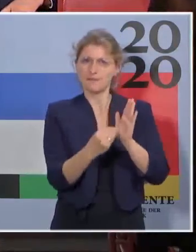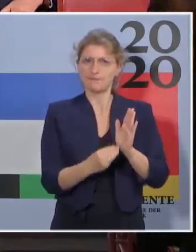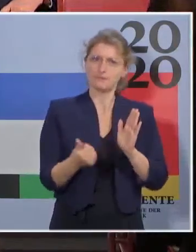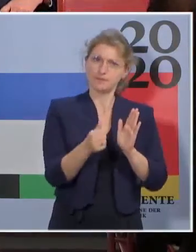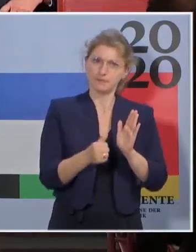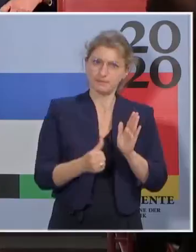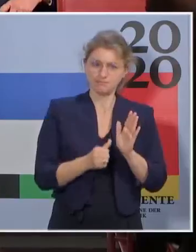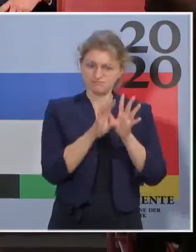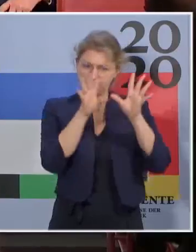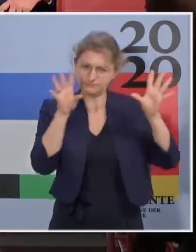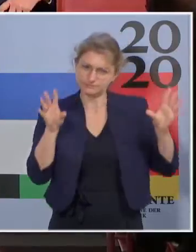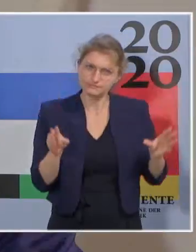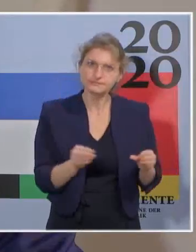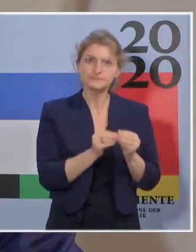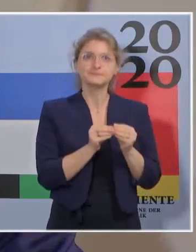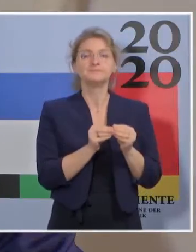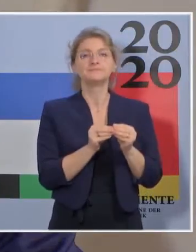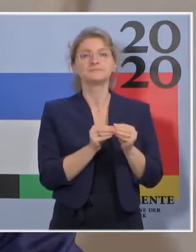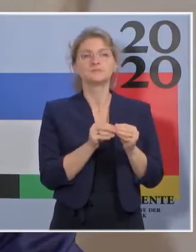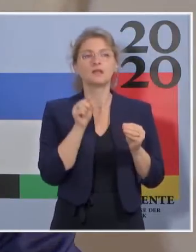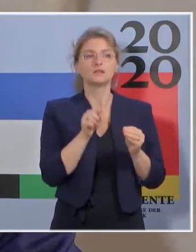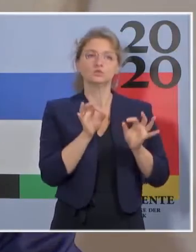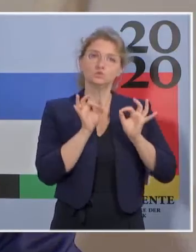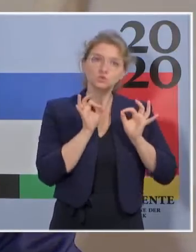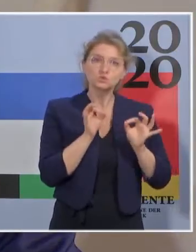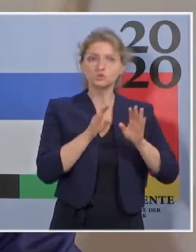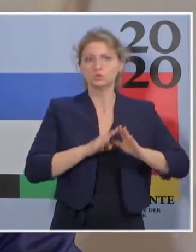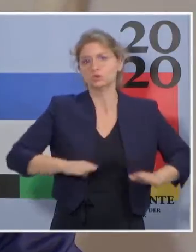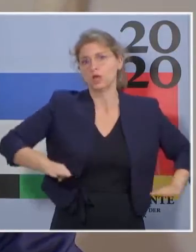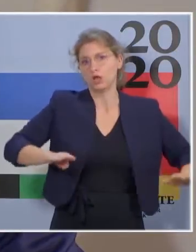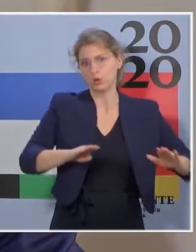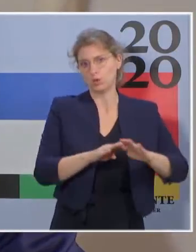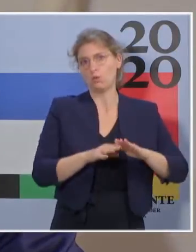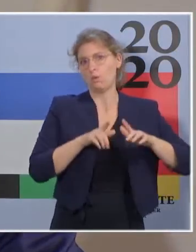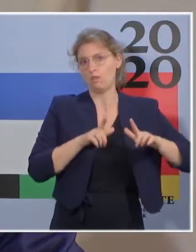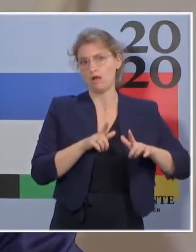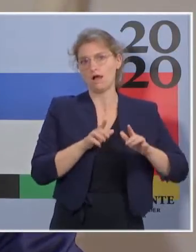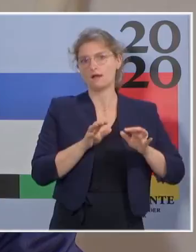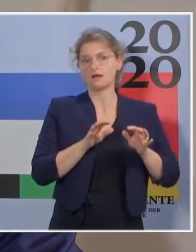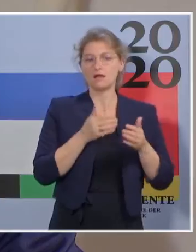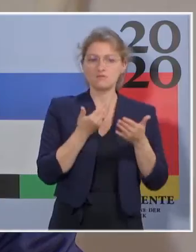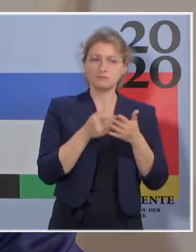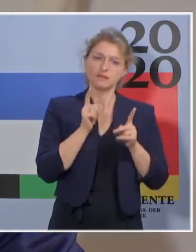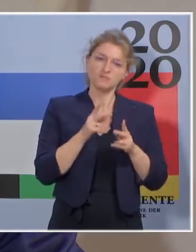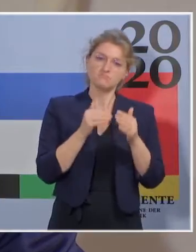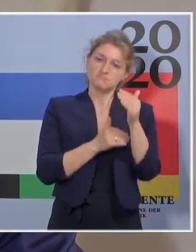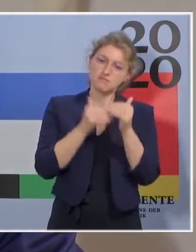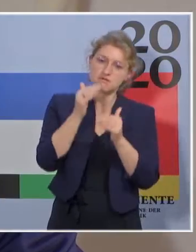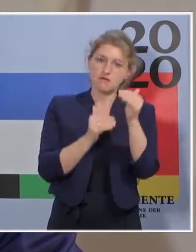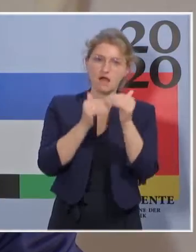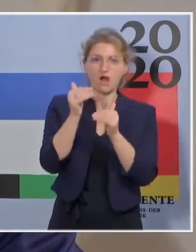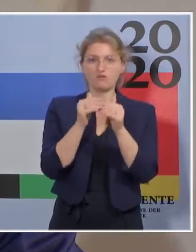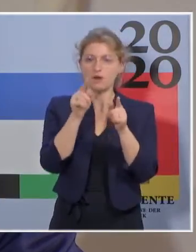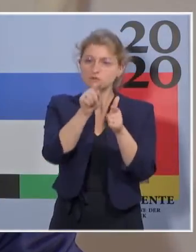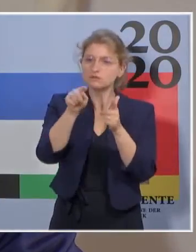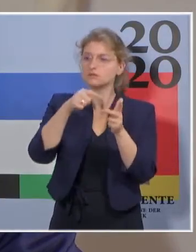besteht, dass das grundsätzlich eine gute Grundlage ist, um darauf aufbauend